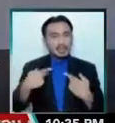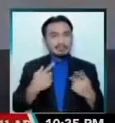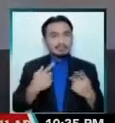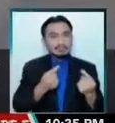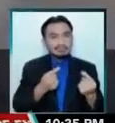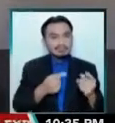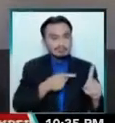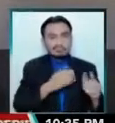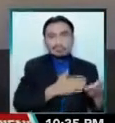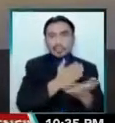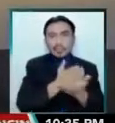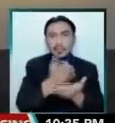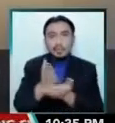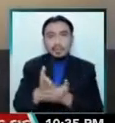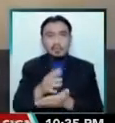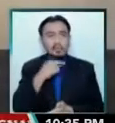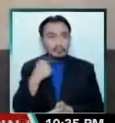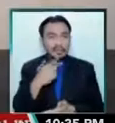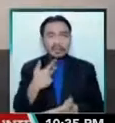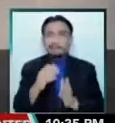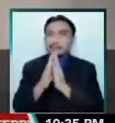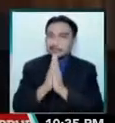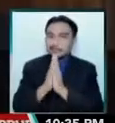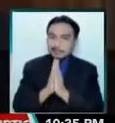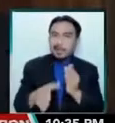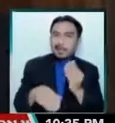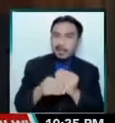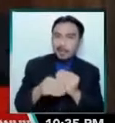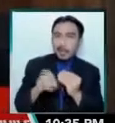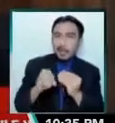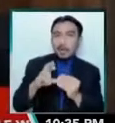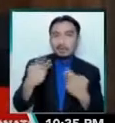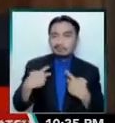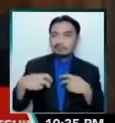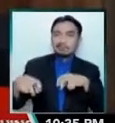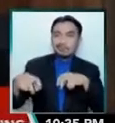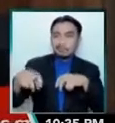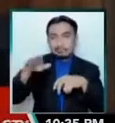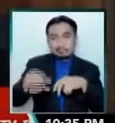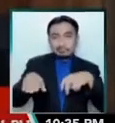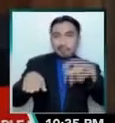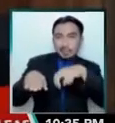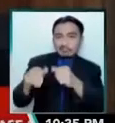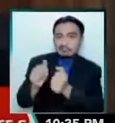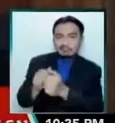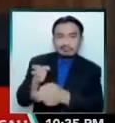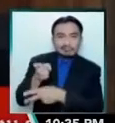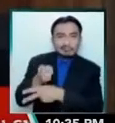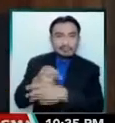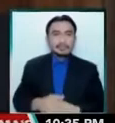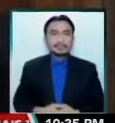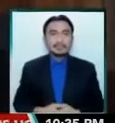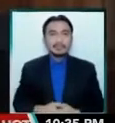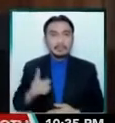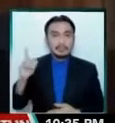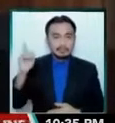ay ipanalangin o di kaya ay samahan kung walang kasama. Ayon kay Acting Presidential Spokesperson at IHF Vice Chair